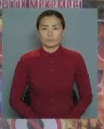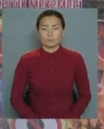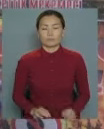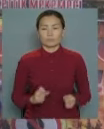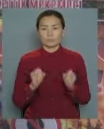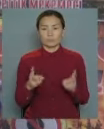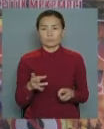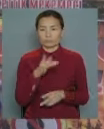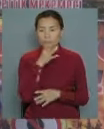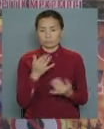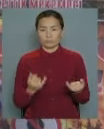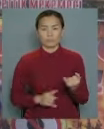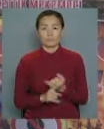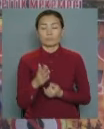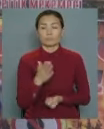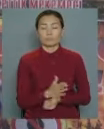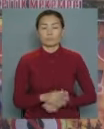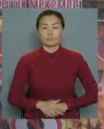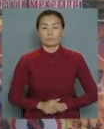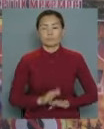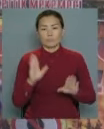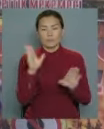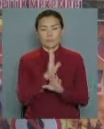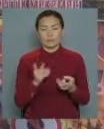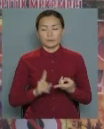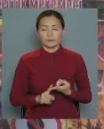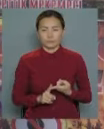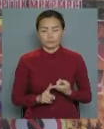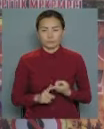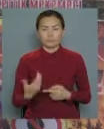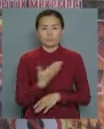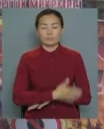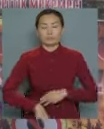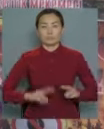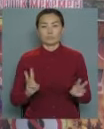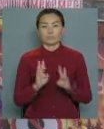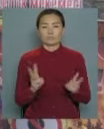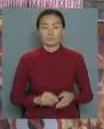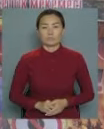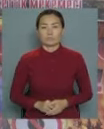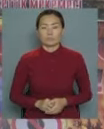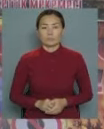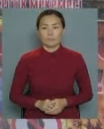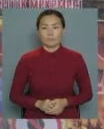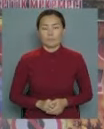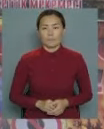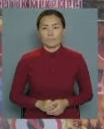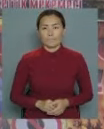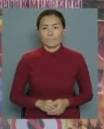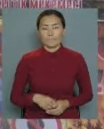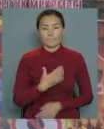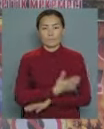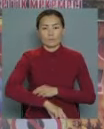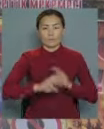қауіпті маусымы басталды. Күннің ауа райына байланысты енді дала өрттері орын алмағанмен орман өрттері